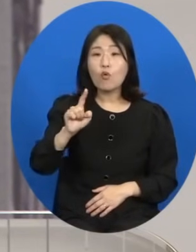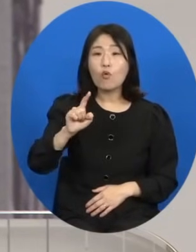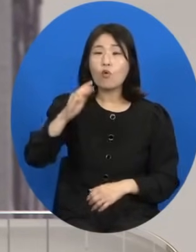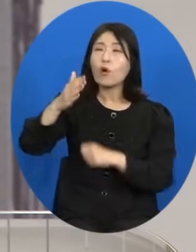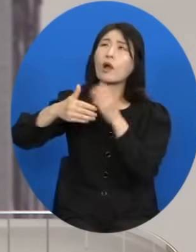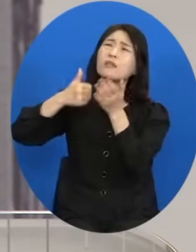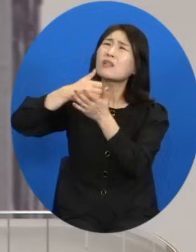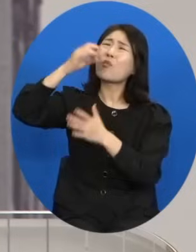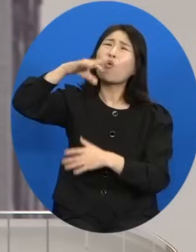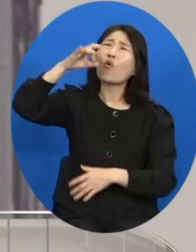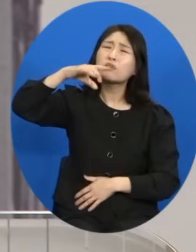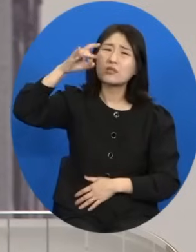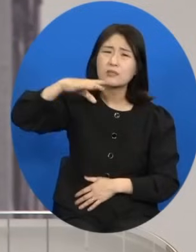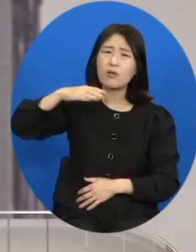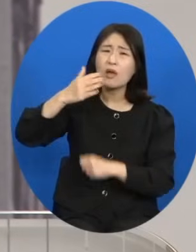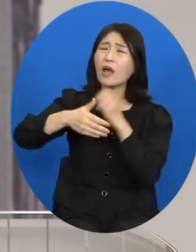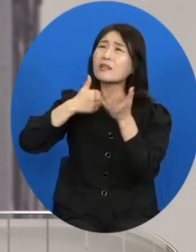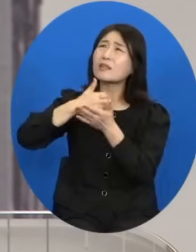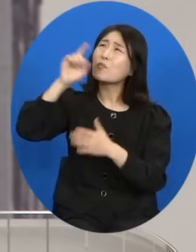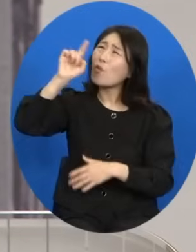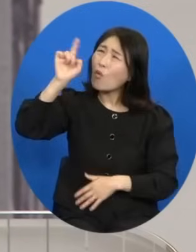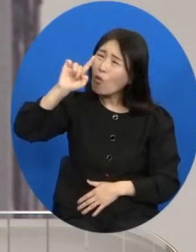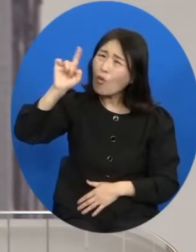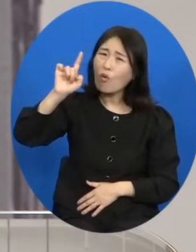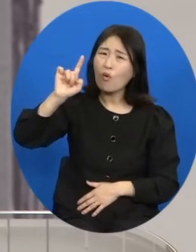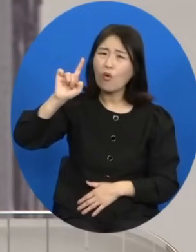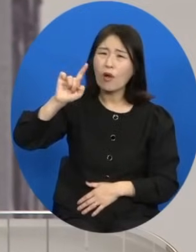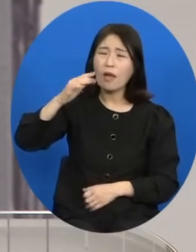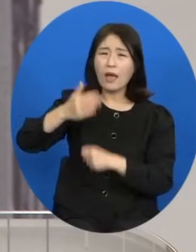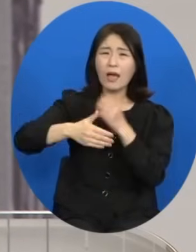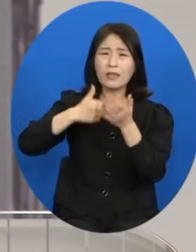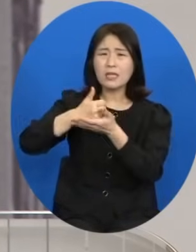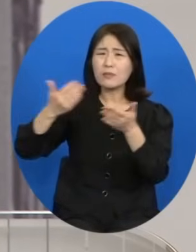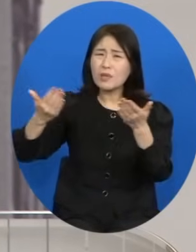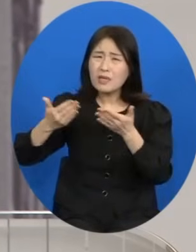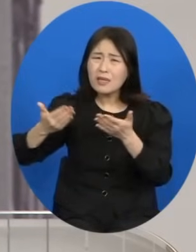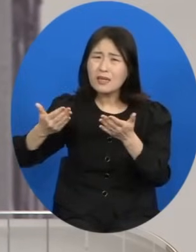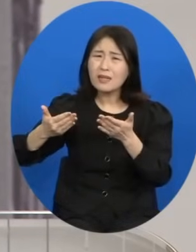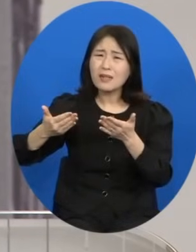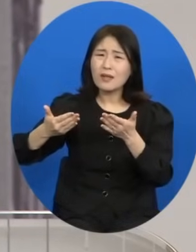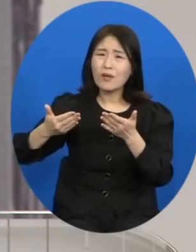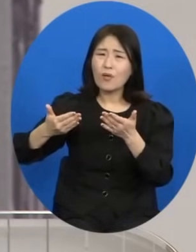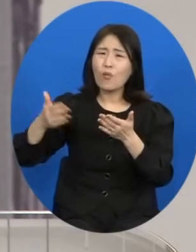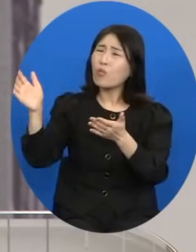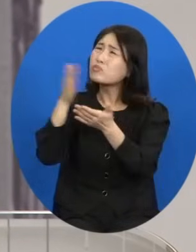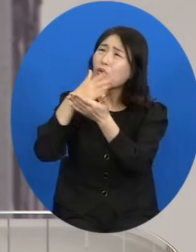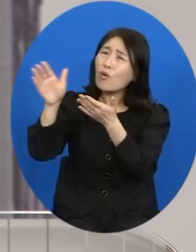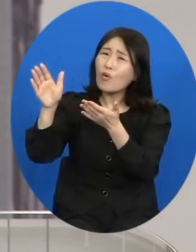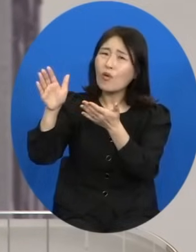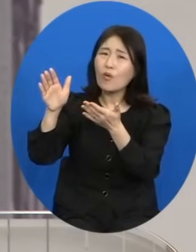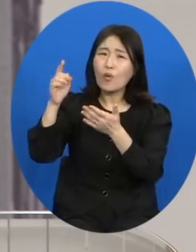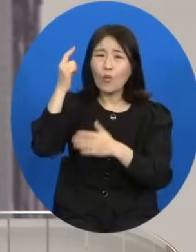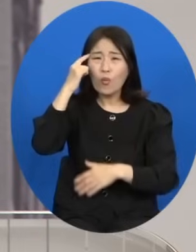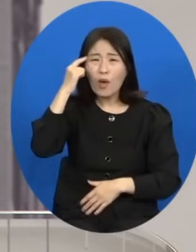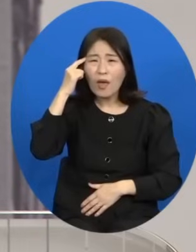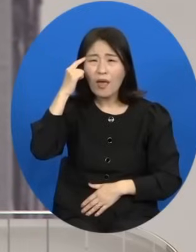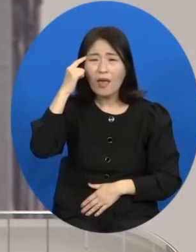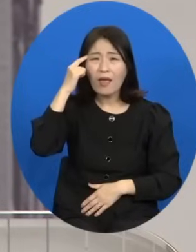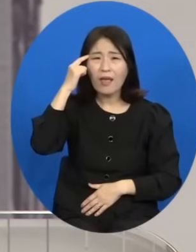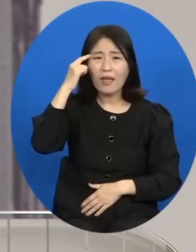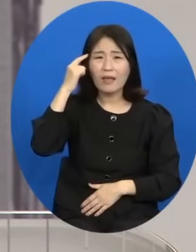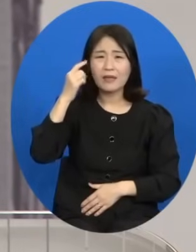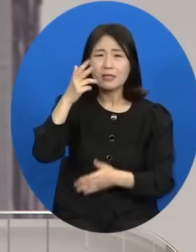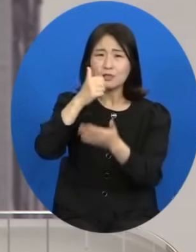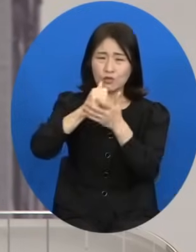말씀드린 대로 하나님 무엇 하고 계십니까 하나님 왜 아무 일도 하고 않고 계십니까 왜 하나님이 주의 백성들이 당해야만 합니까